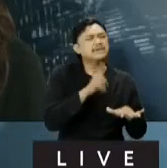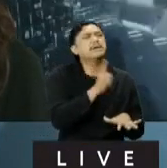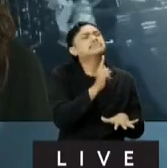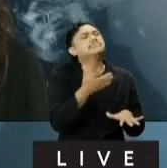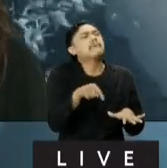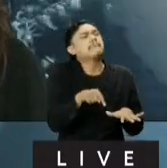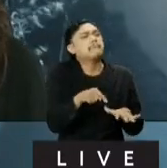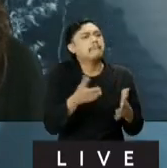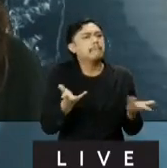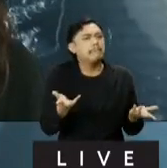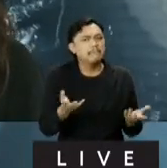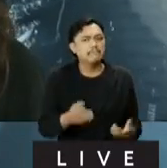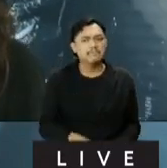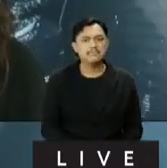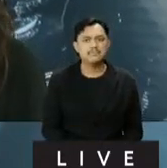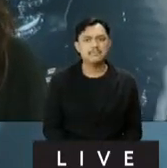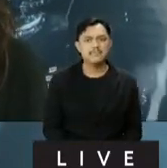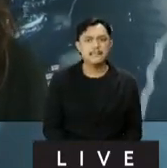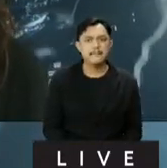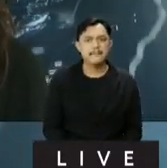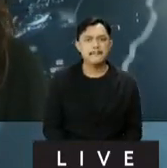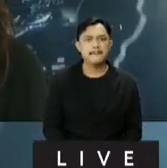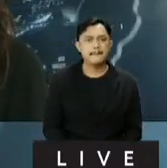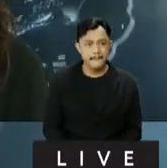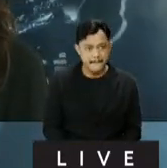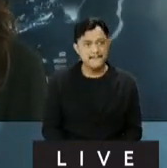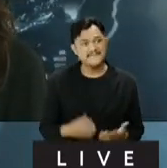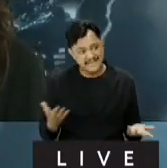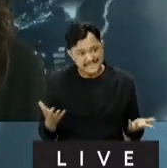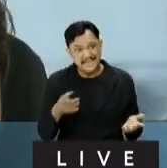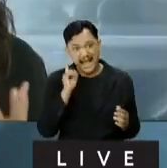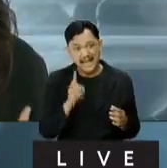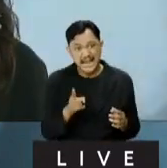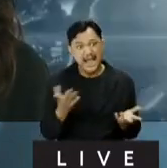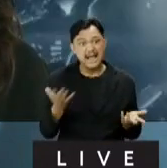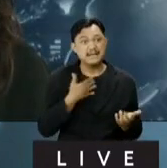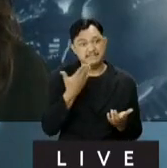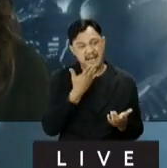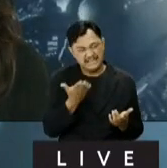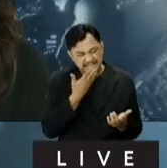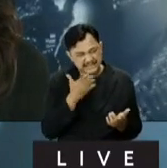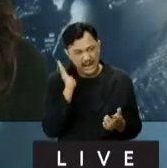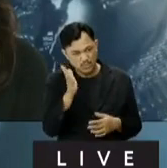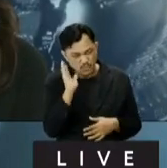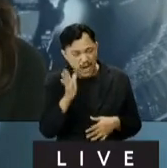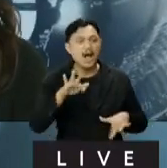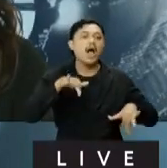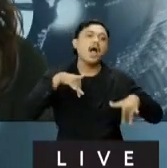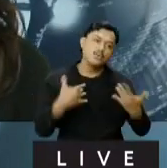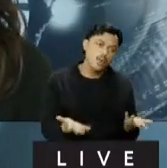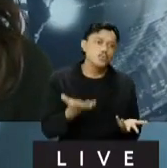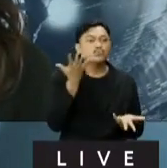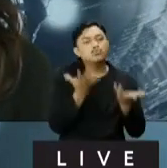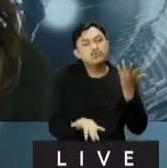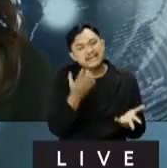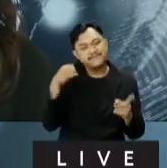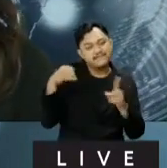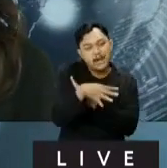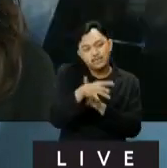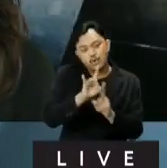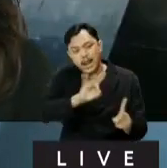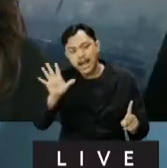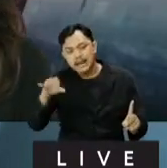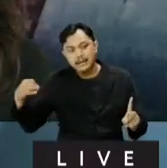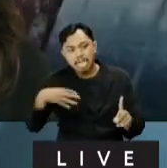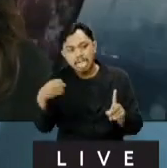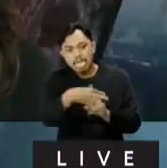melanda di 4 kabupaten ini? Apakah memang ini merupakan bencana ataupun banjir musimankah atau memang ada faktor lain seperti meluapnya air sungai atau